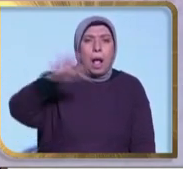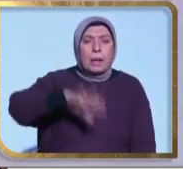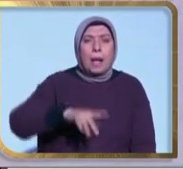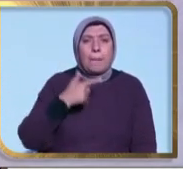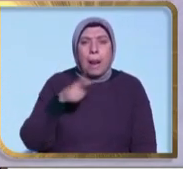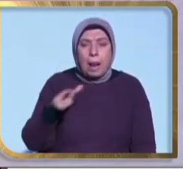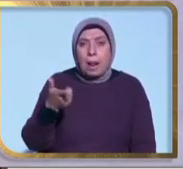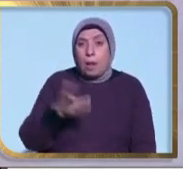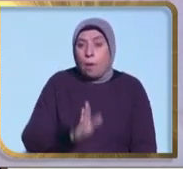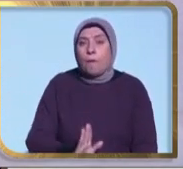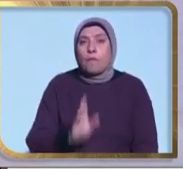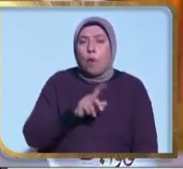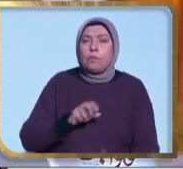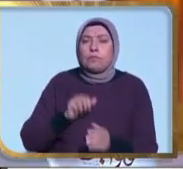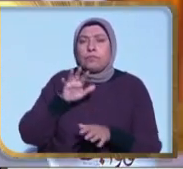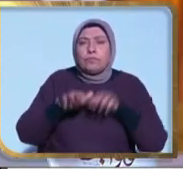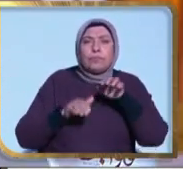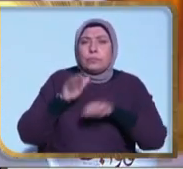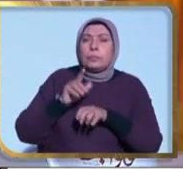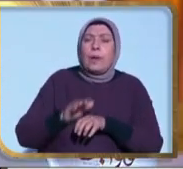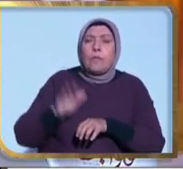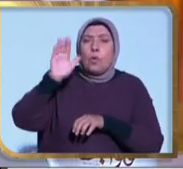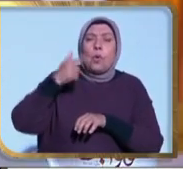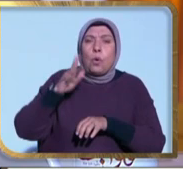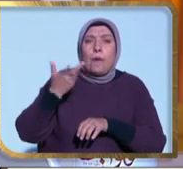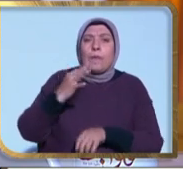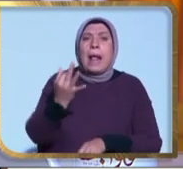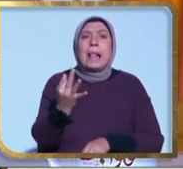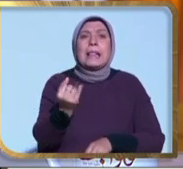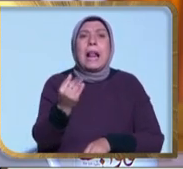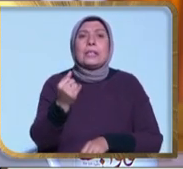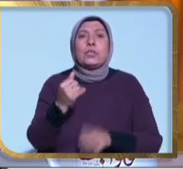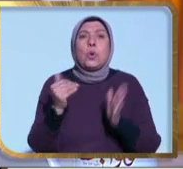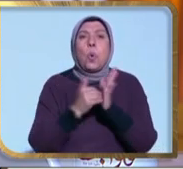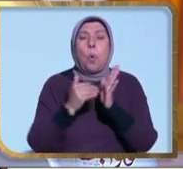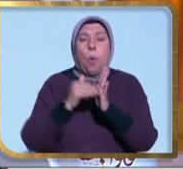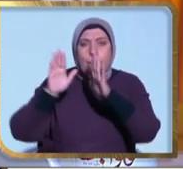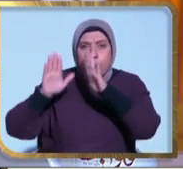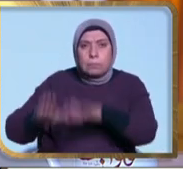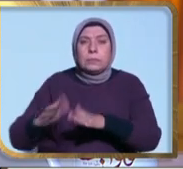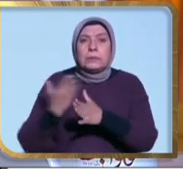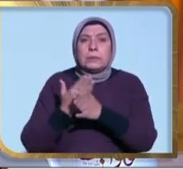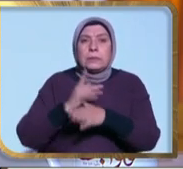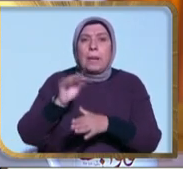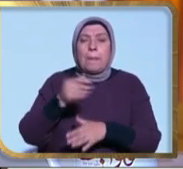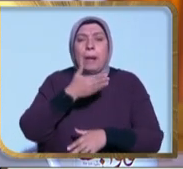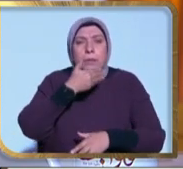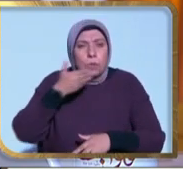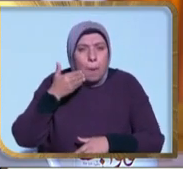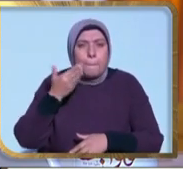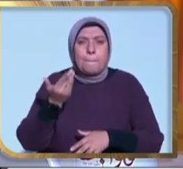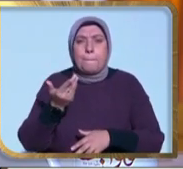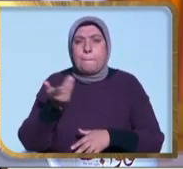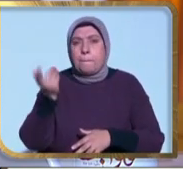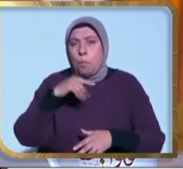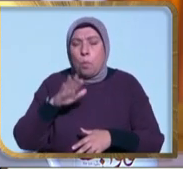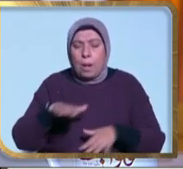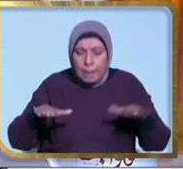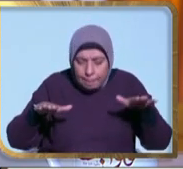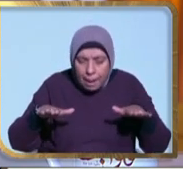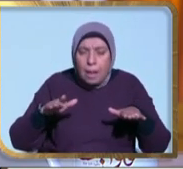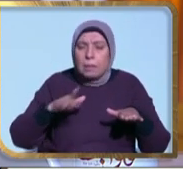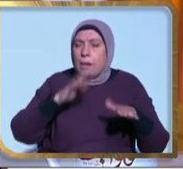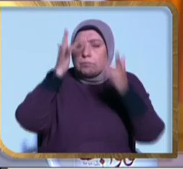30 ليله للتعبد يصوم بقى ويتعبد وكل شيء حتى اذا اتمها